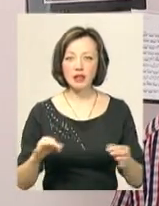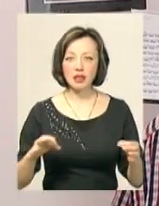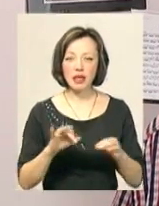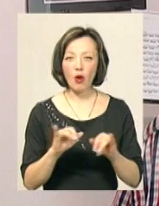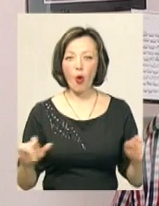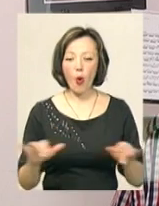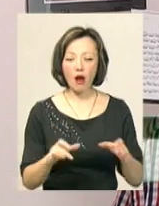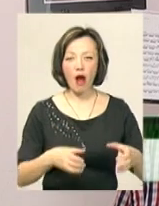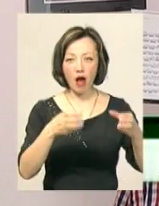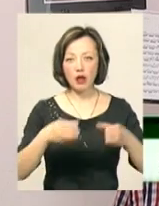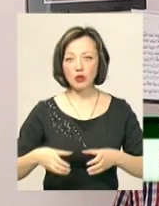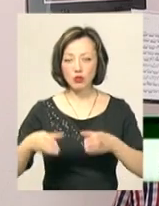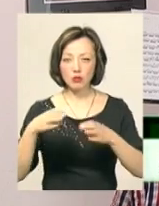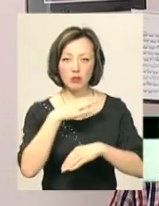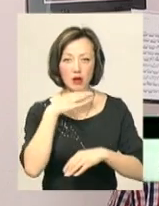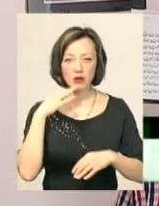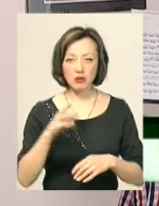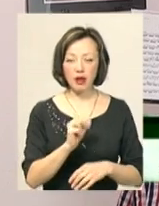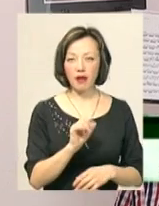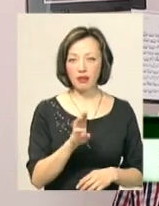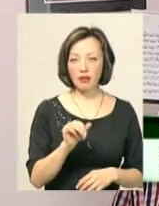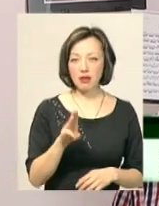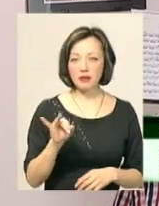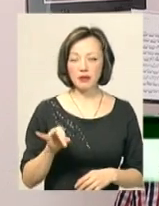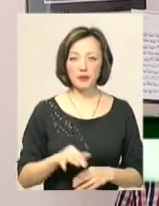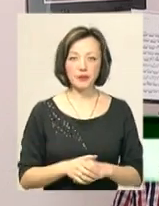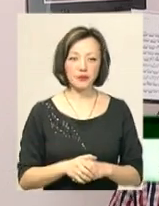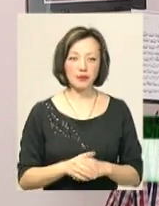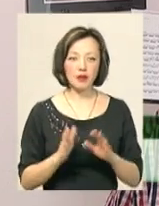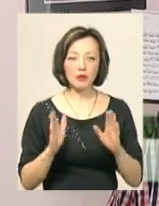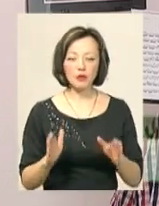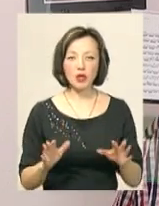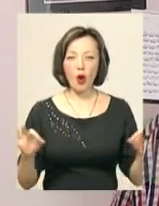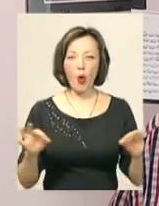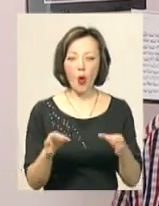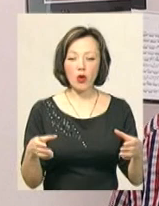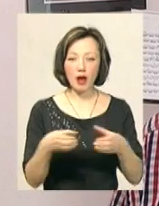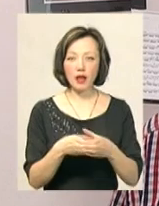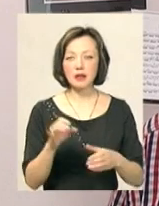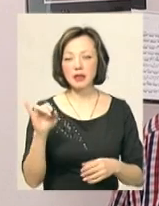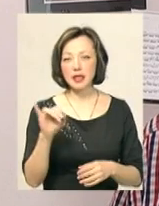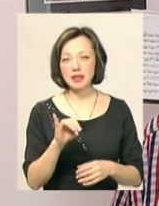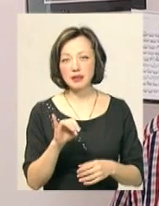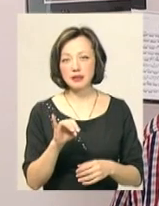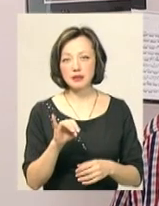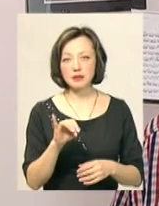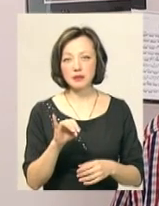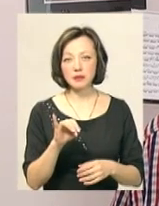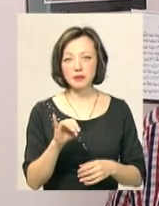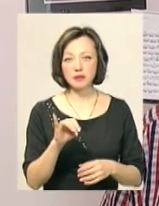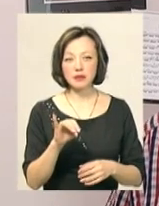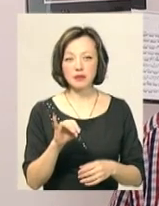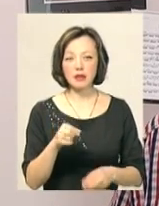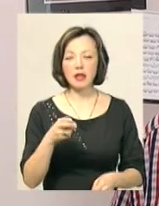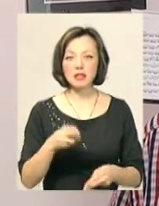буде багато арій з кантат, також будуть хоральні прелюдії. Ну і, звісно,